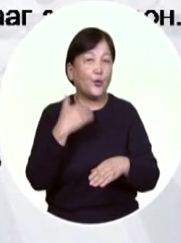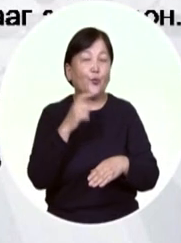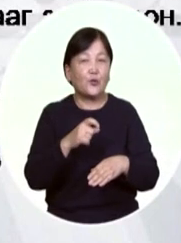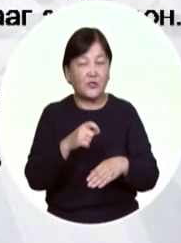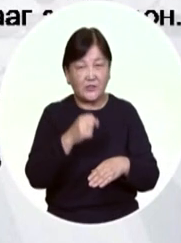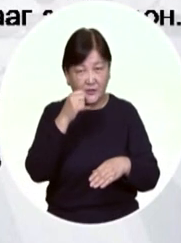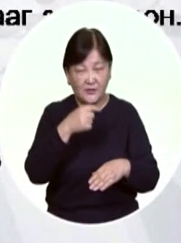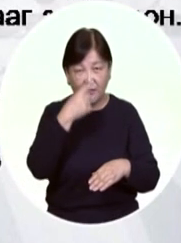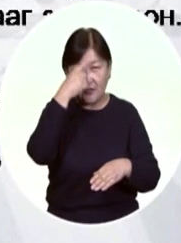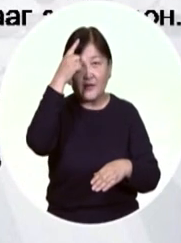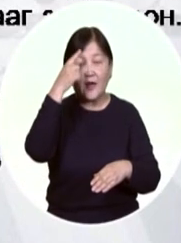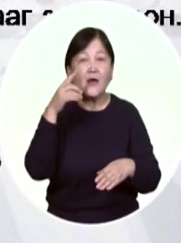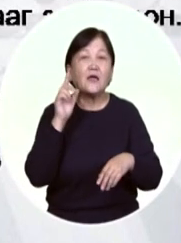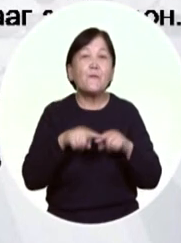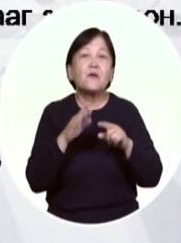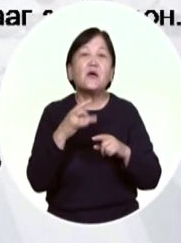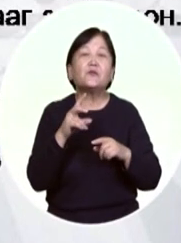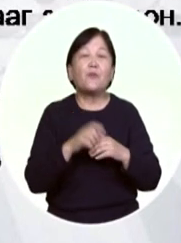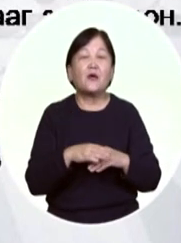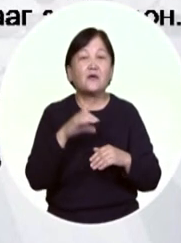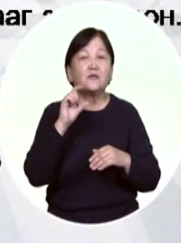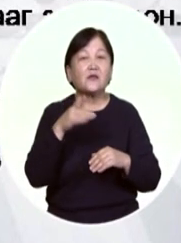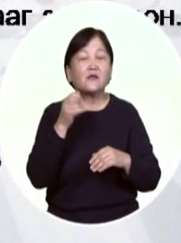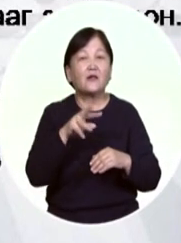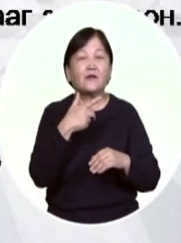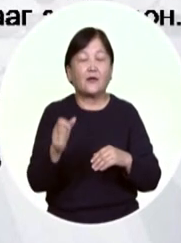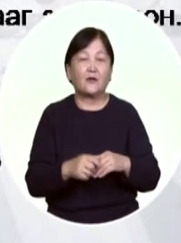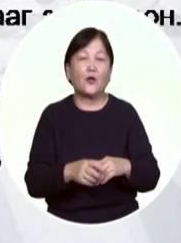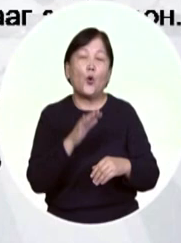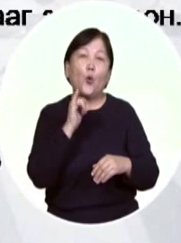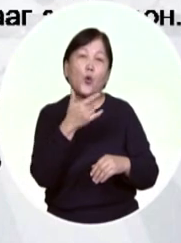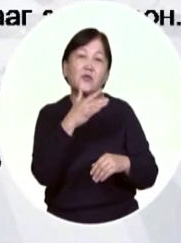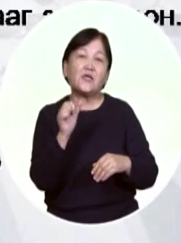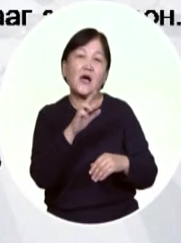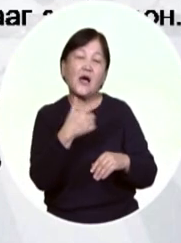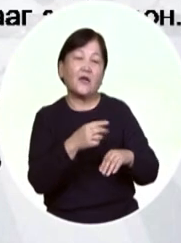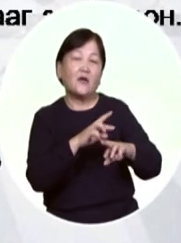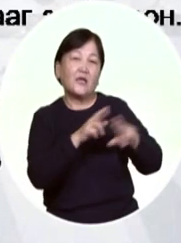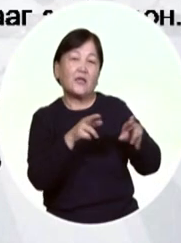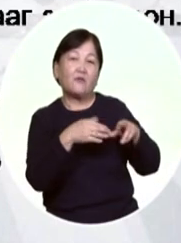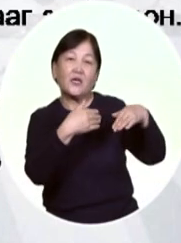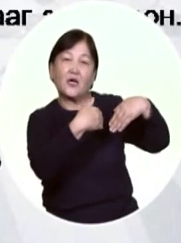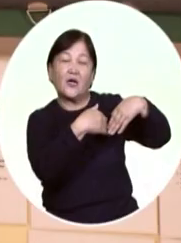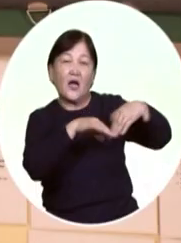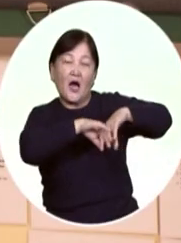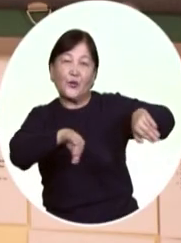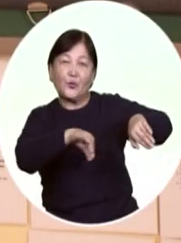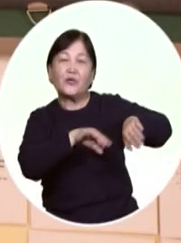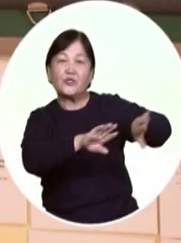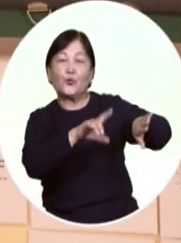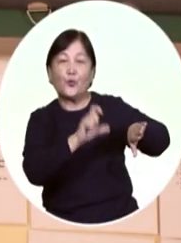харъя. Угсаа язгуураараа гадуурх гүцэн хүмүүс яаж хандах вэ? Төр засгийн бодлогод